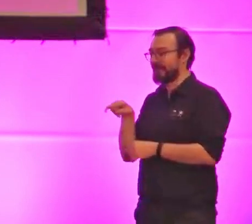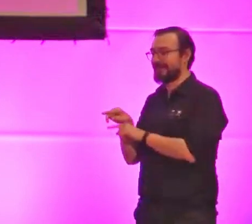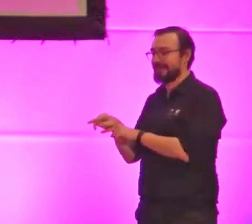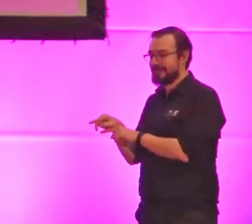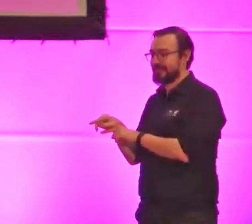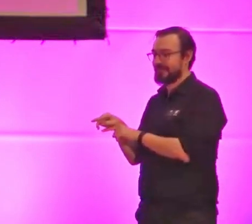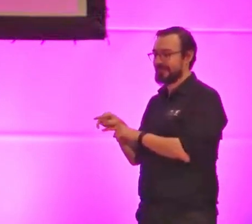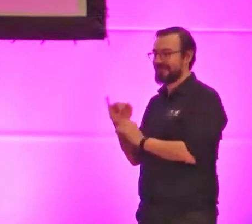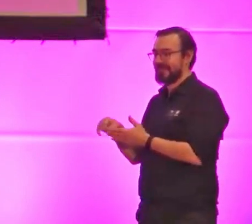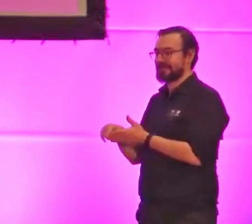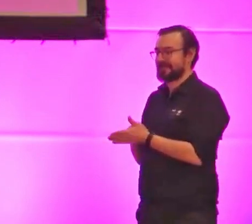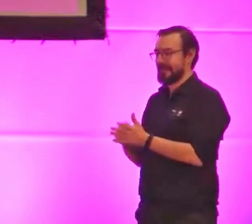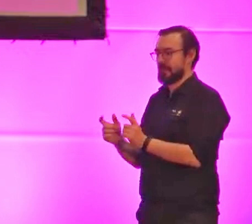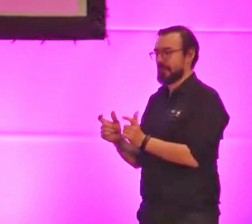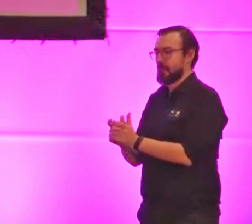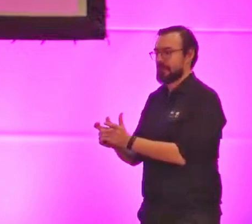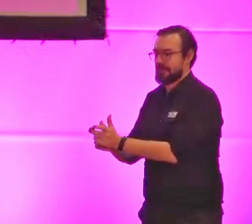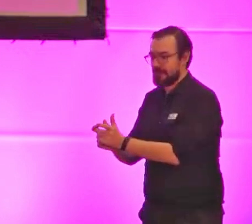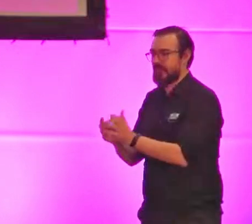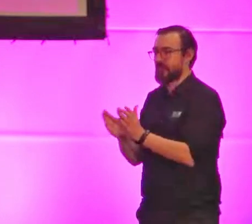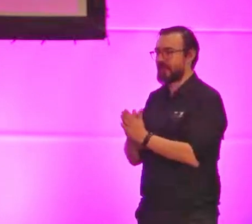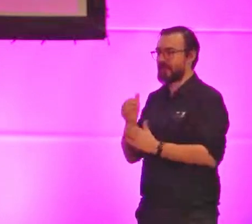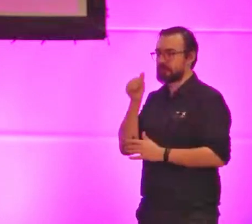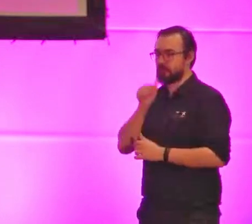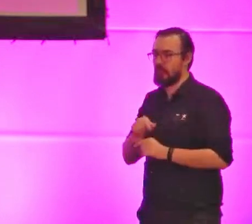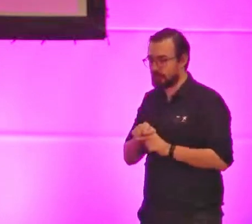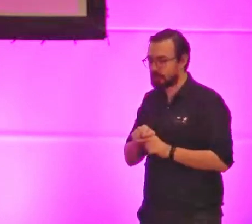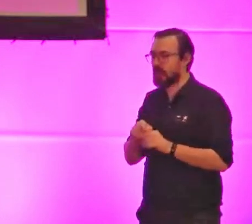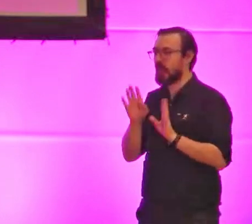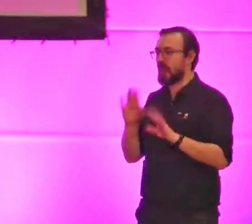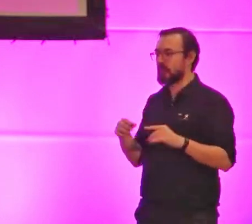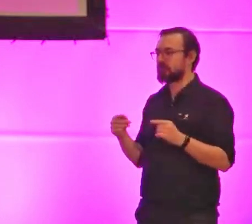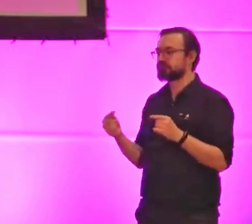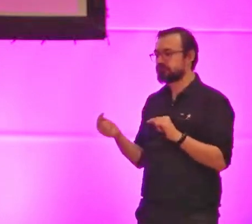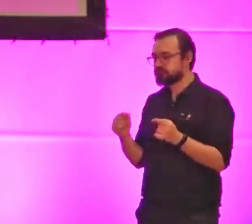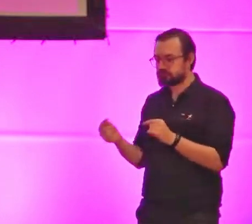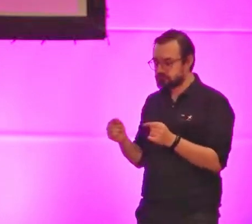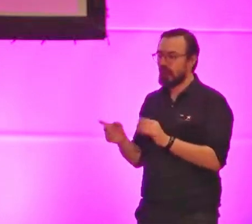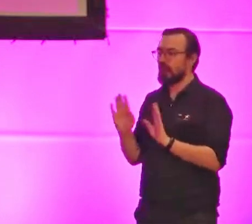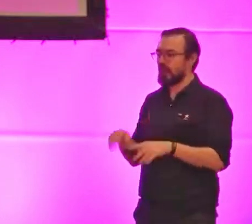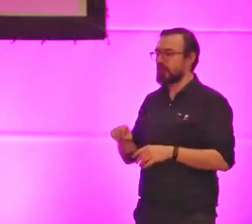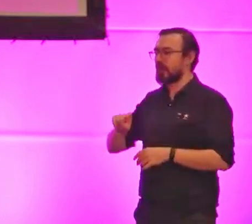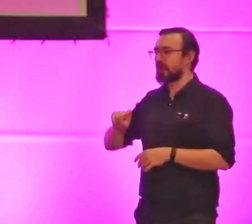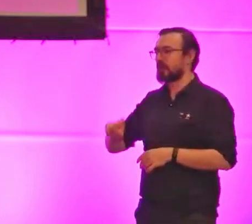Lundin i särskilda möten med Sudan har begärt